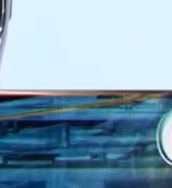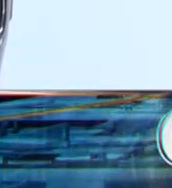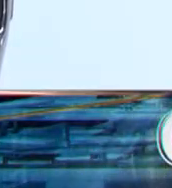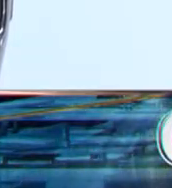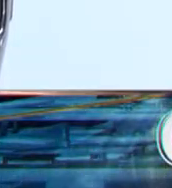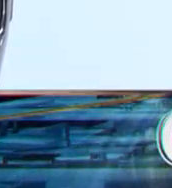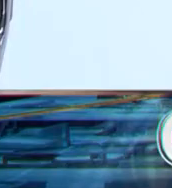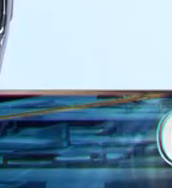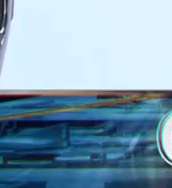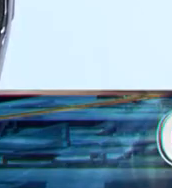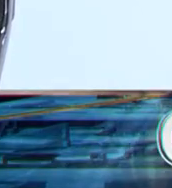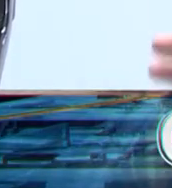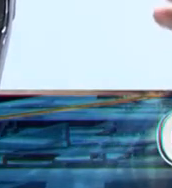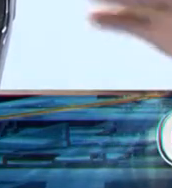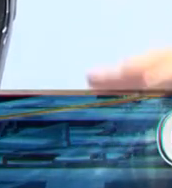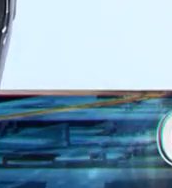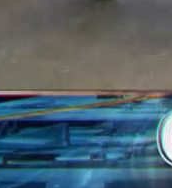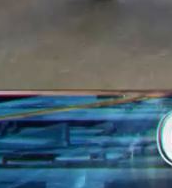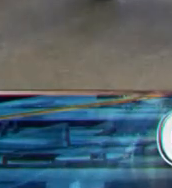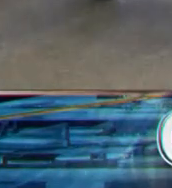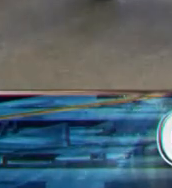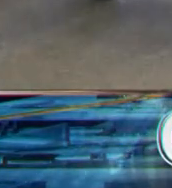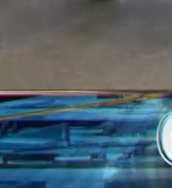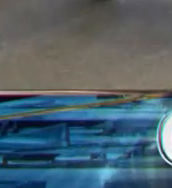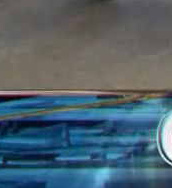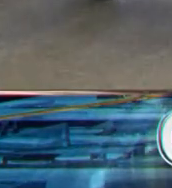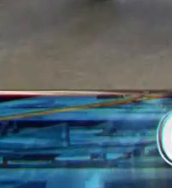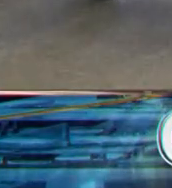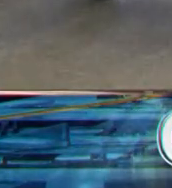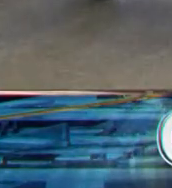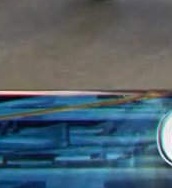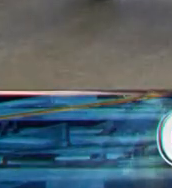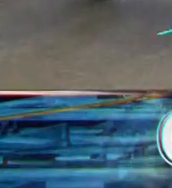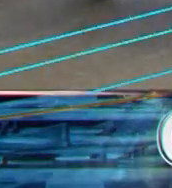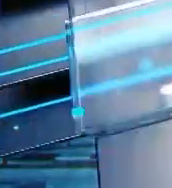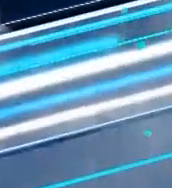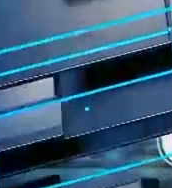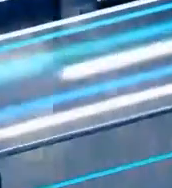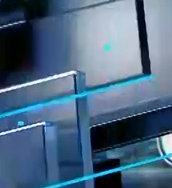Оставайтесь дома. В Алматинской области снова усиливаются карантинные меры.